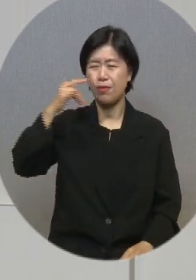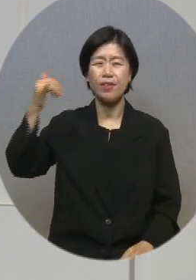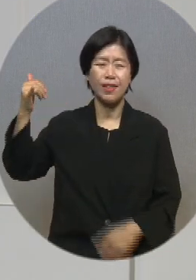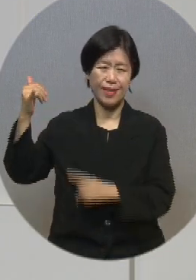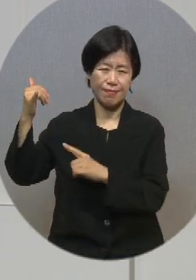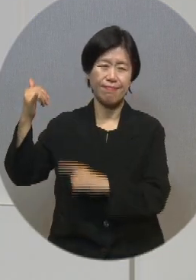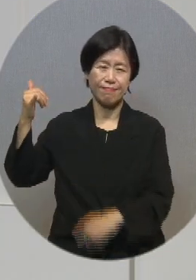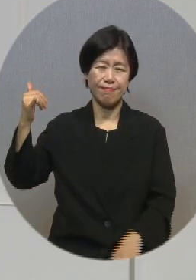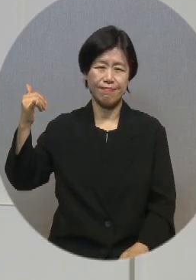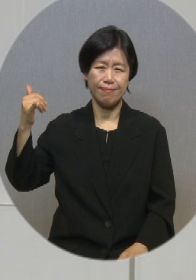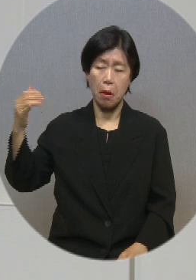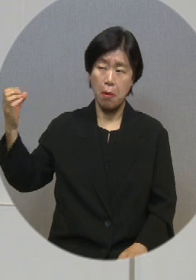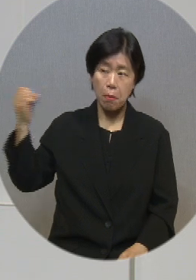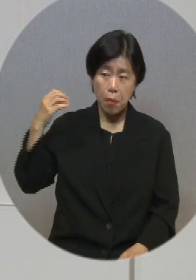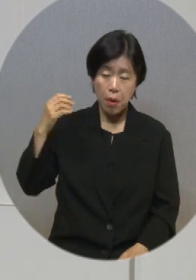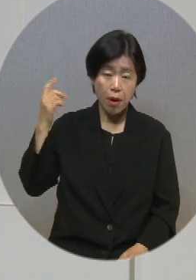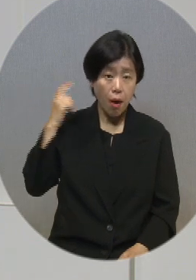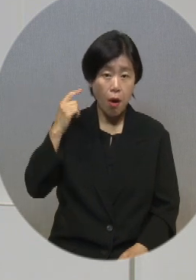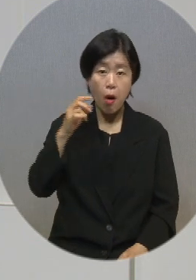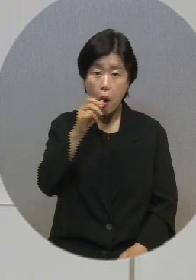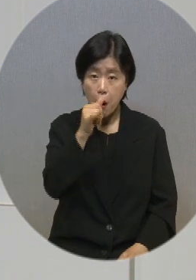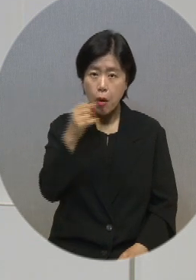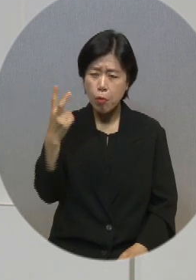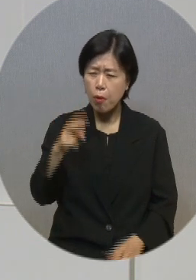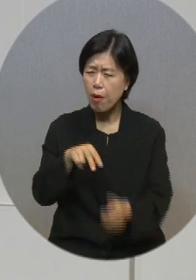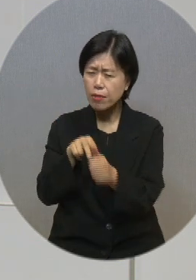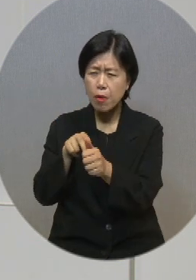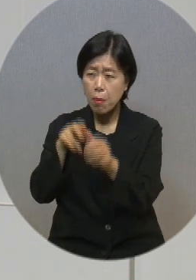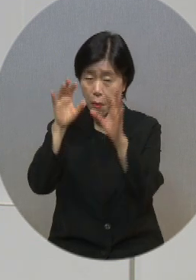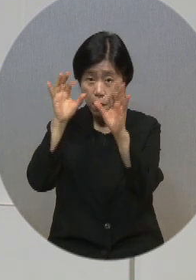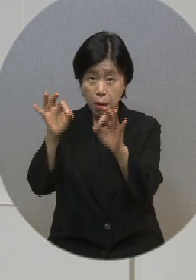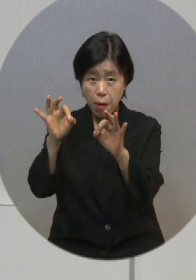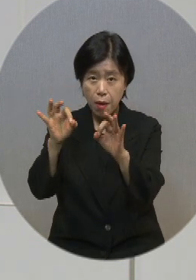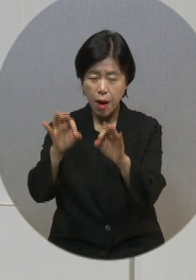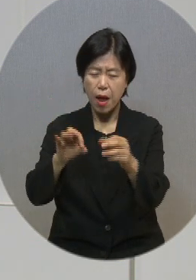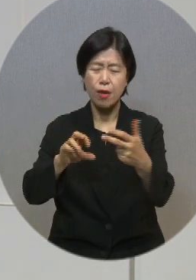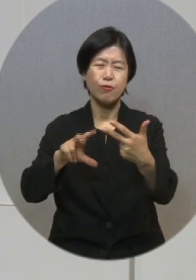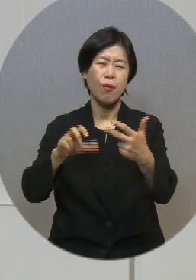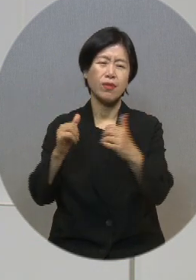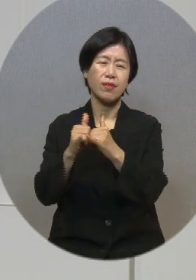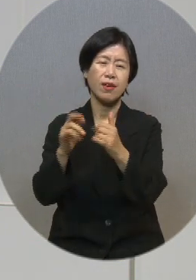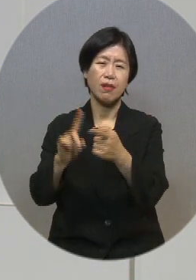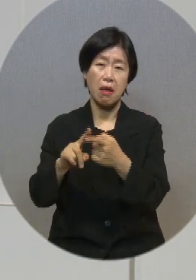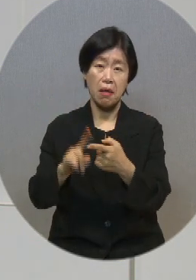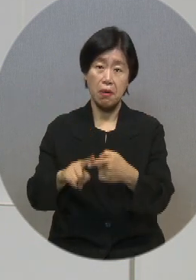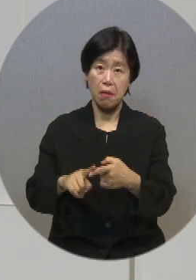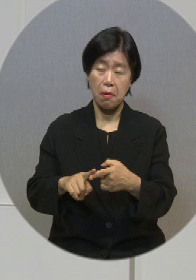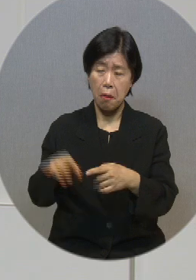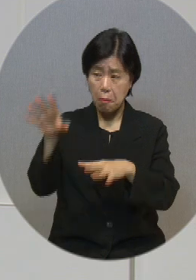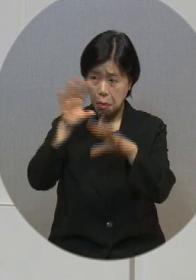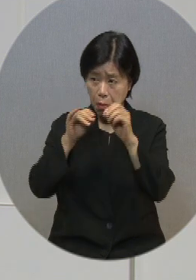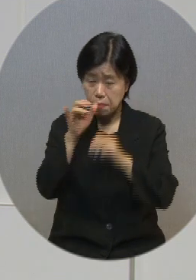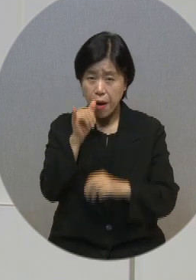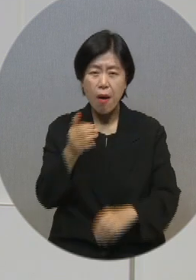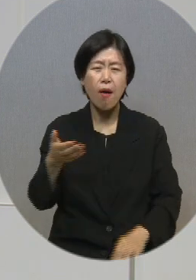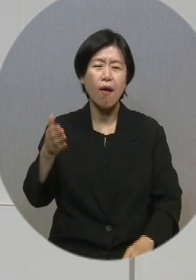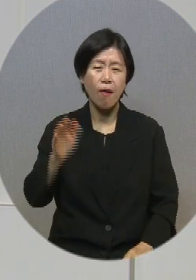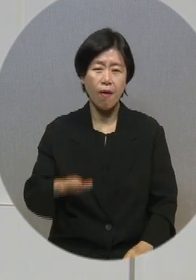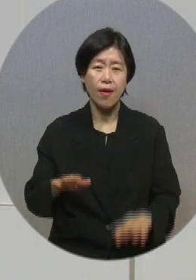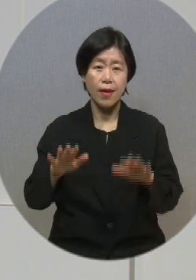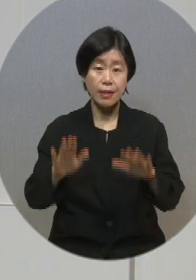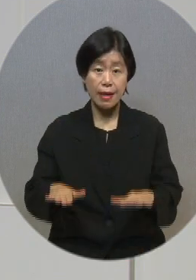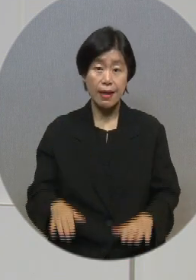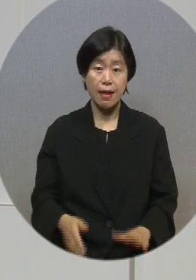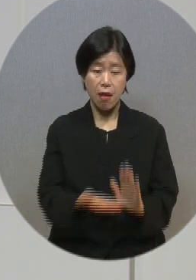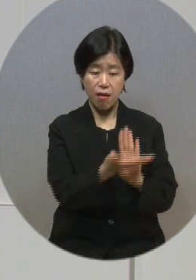이렇게 네, 자료를 통해서 또 6.25에 대해서 또 많은 것을 알고는 있습니다만 네네. 이제는 뭐